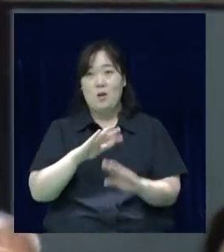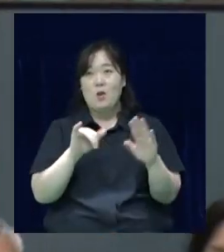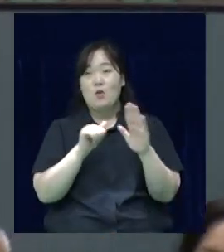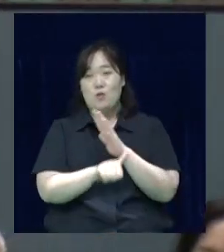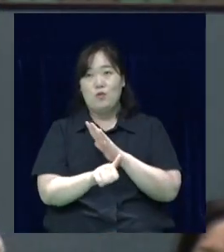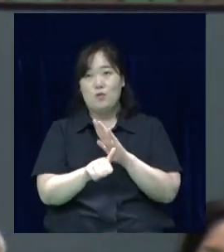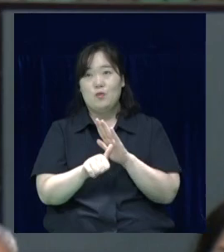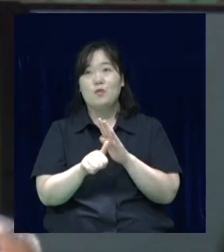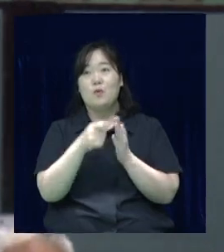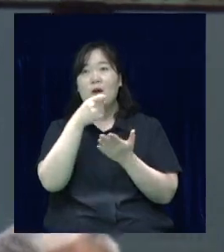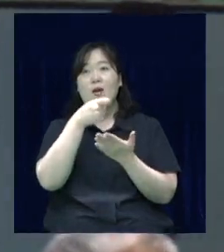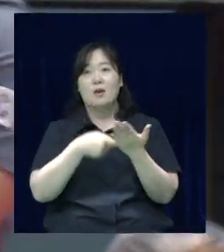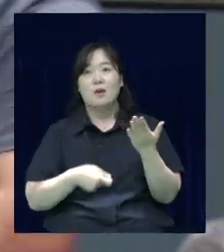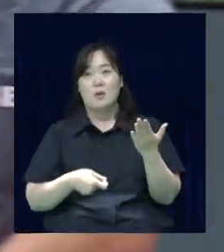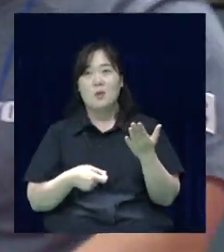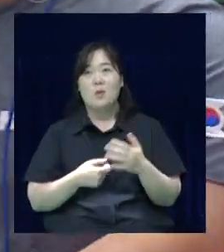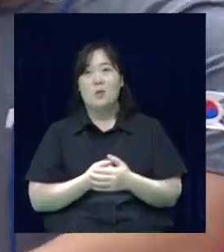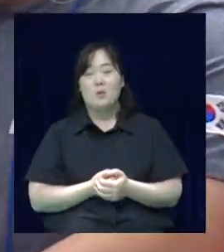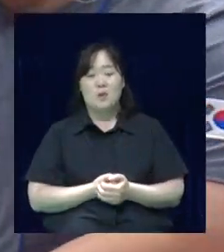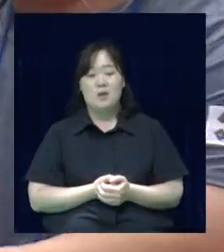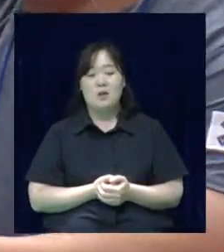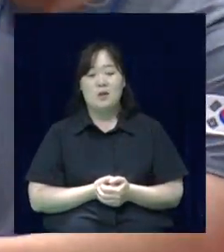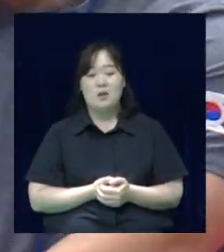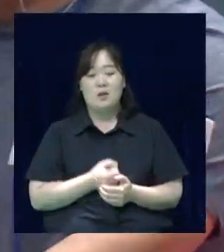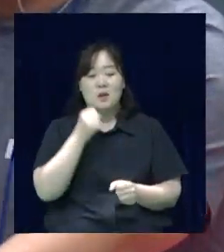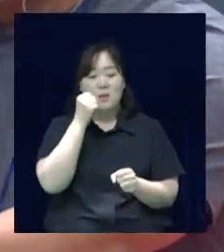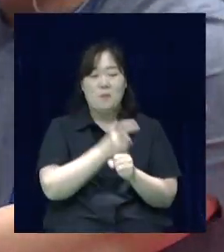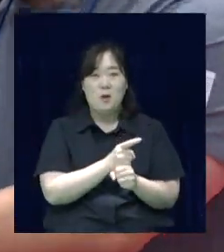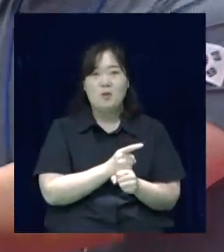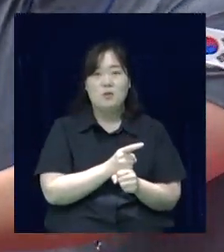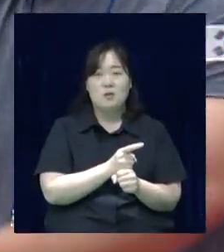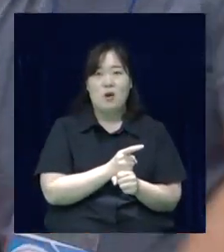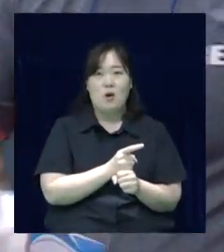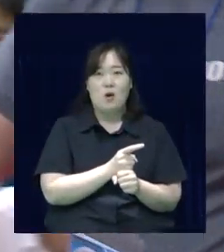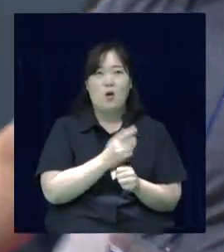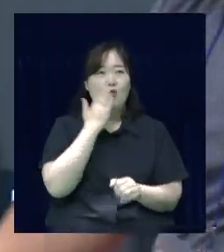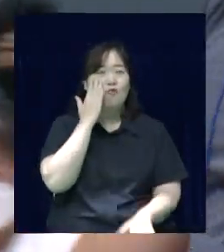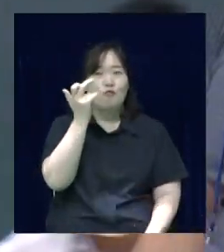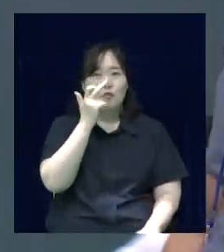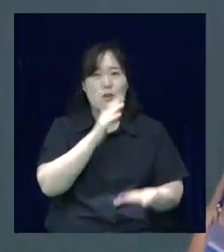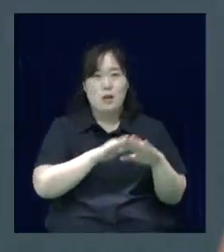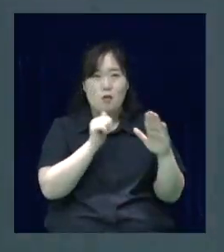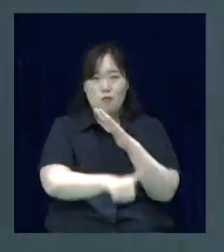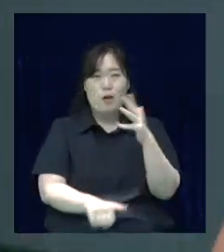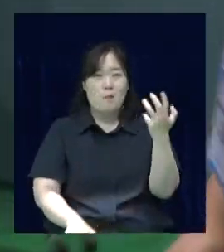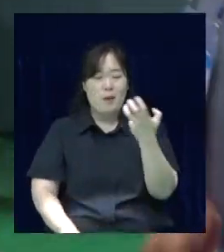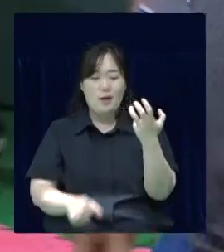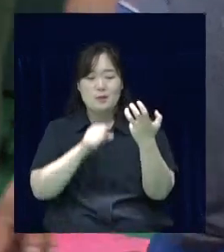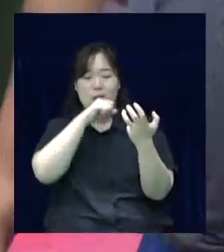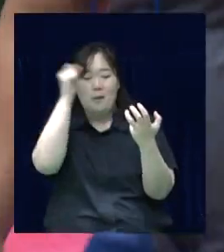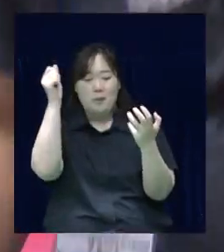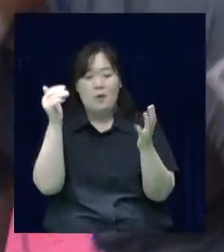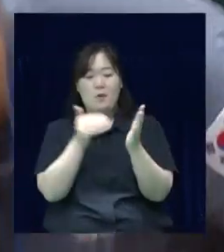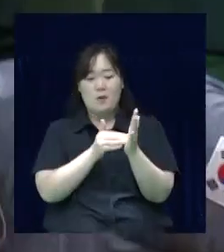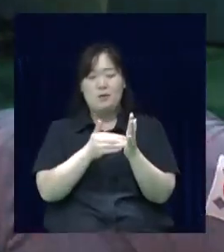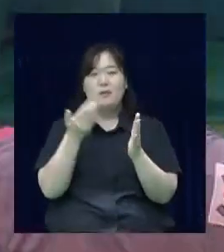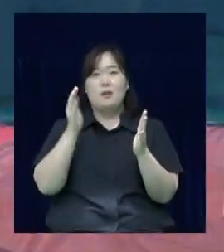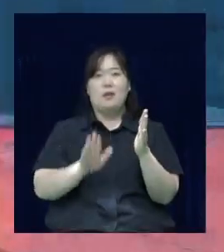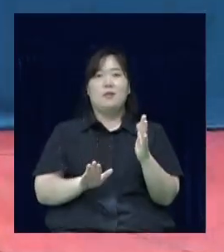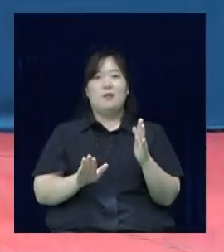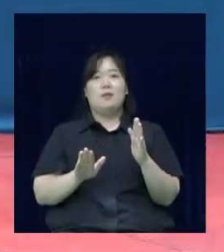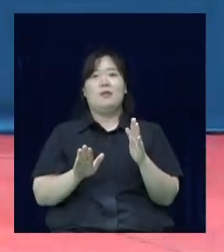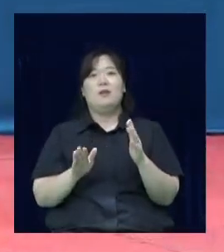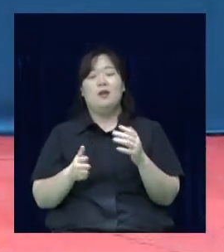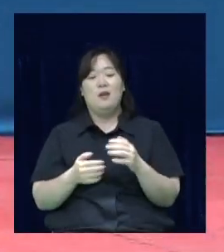현재 이 기록 뭐 이미 근데 정금산 선수가 80kg을 또 들었고 들은 상태인데요. 이재관 선수가 이제 81을 신청을 그렇죠.